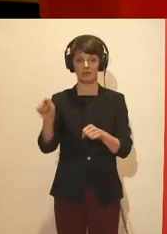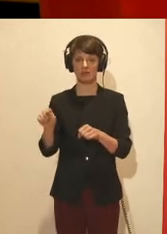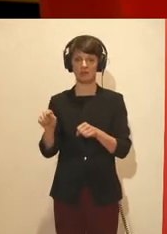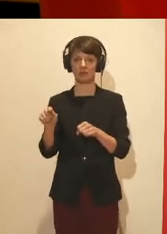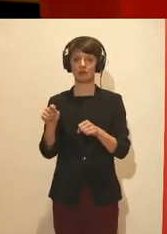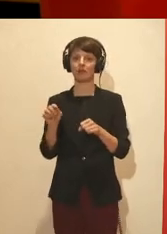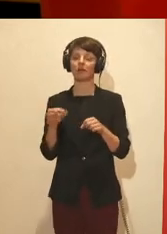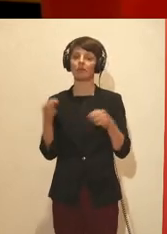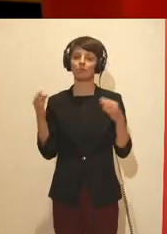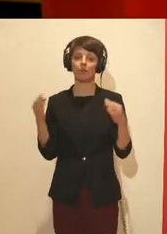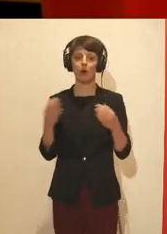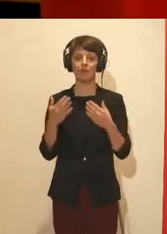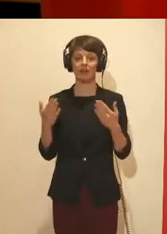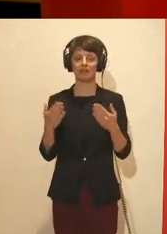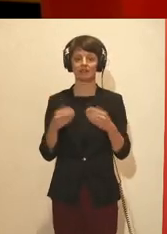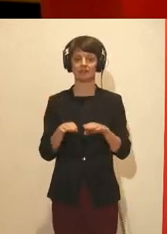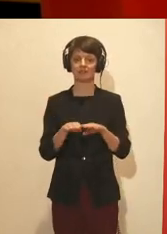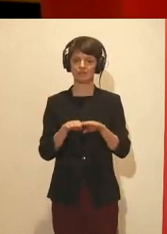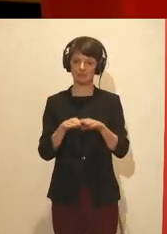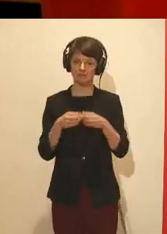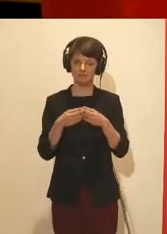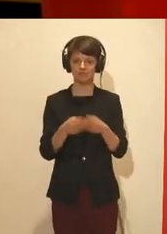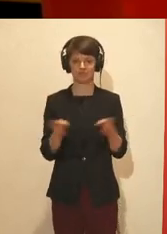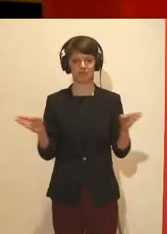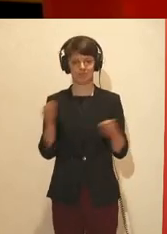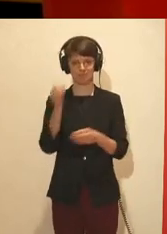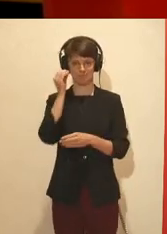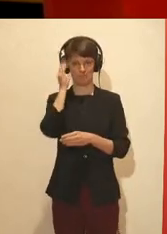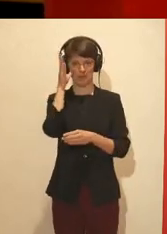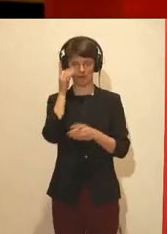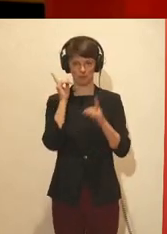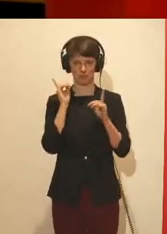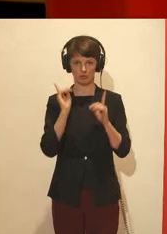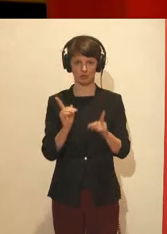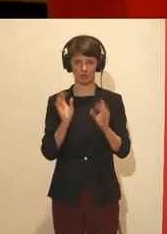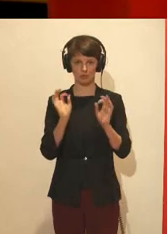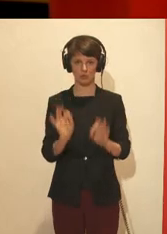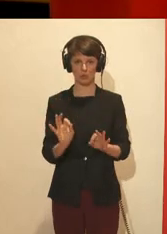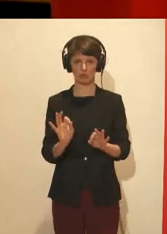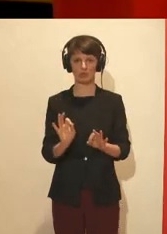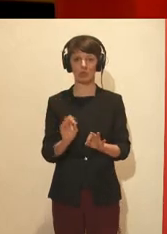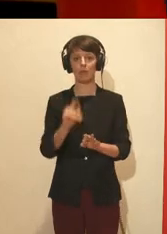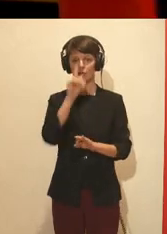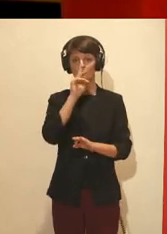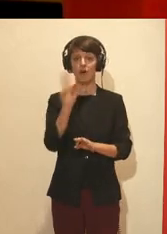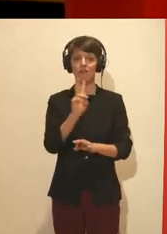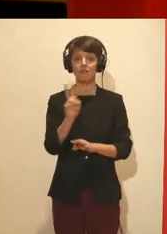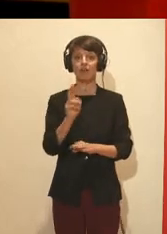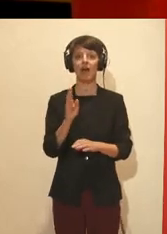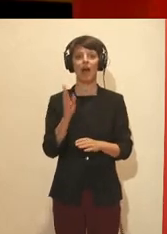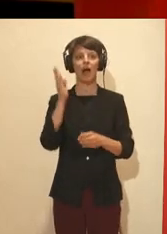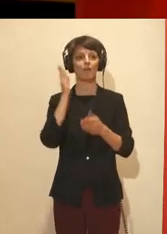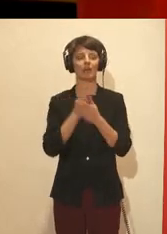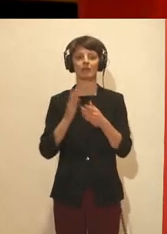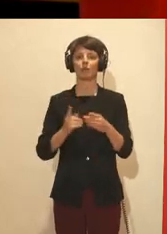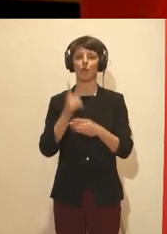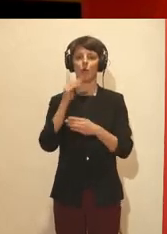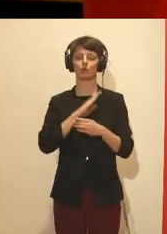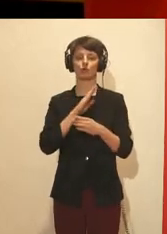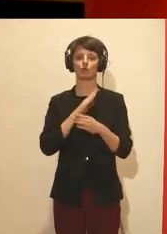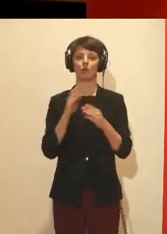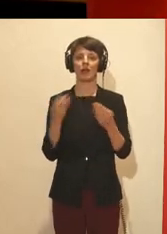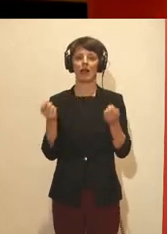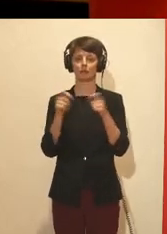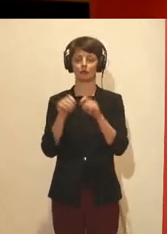gute bildung aber es ist trotzdem nicht so dass nur diejenigen die am ende einen hochschulabschluss haben respekt